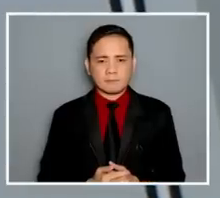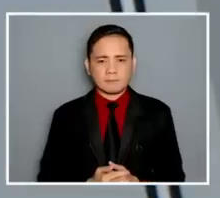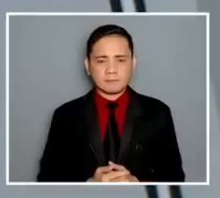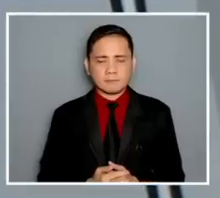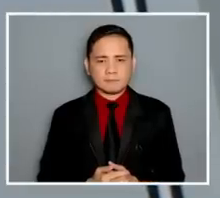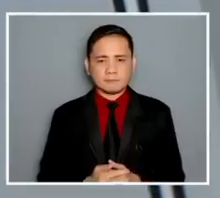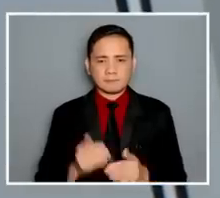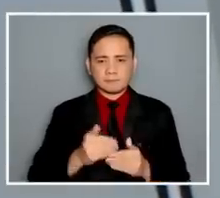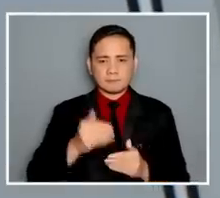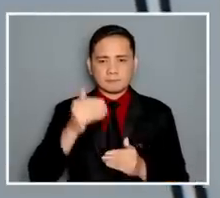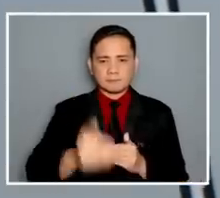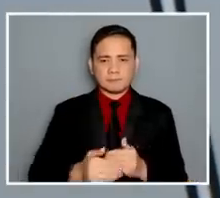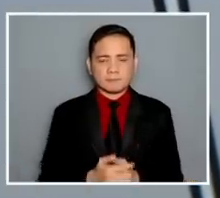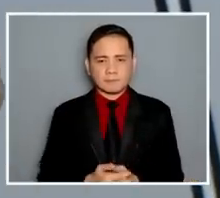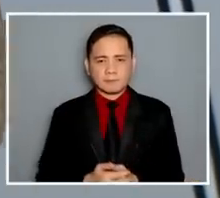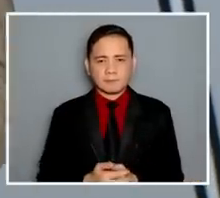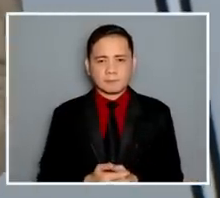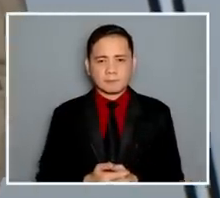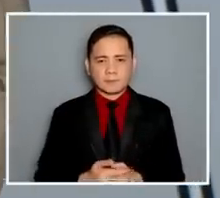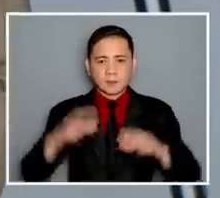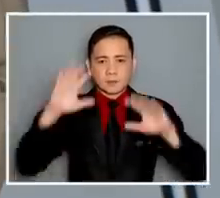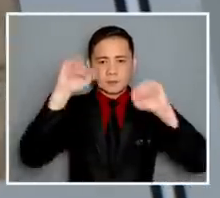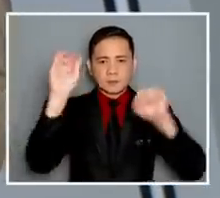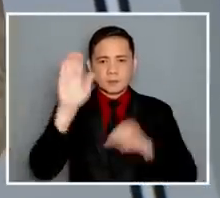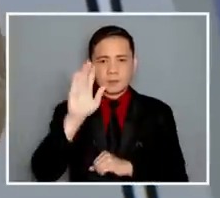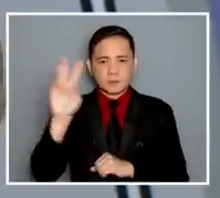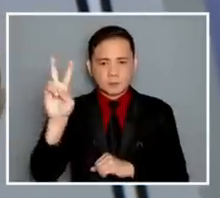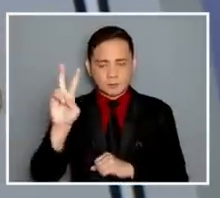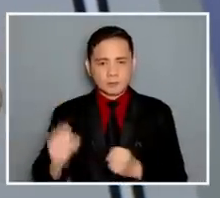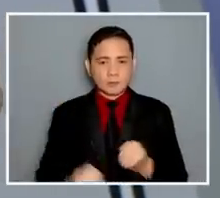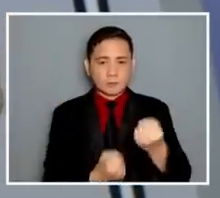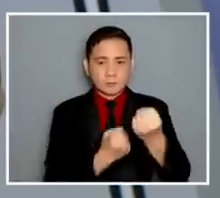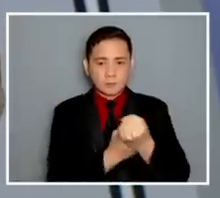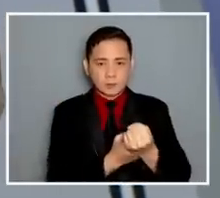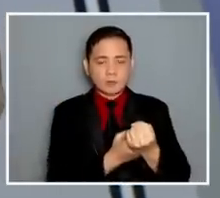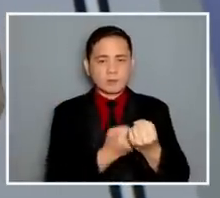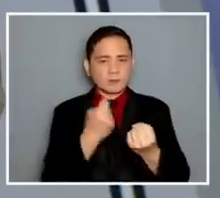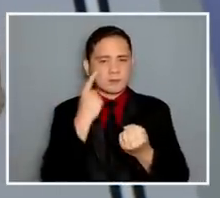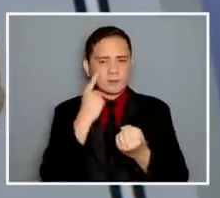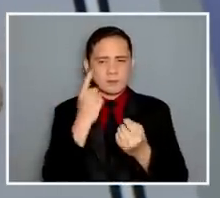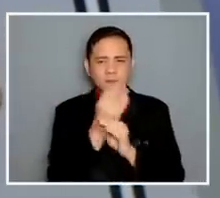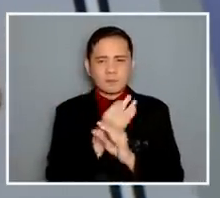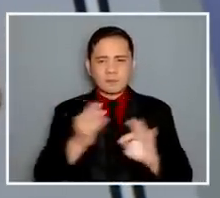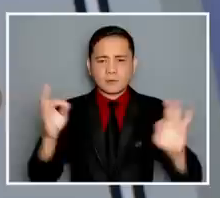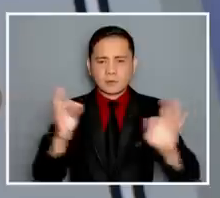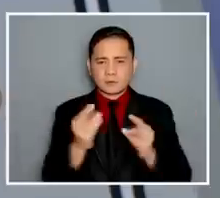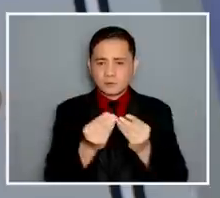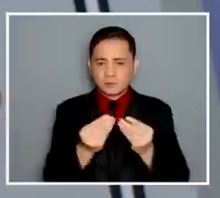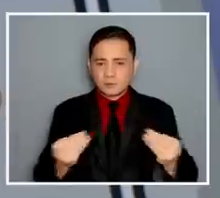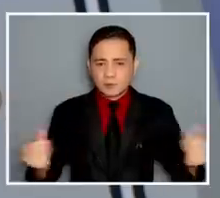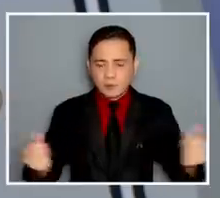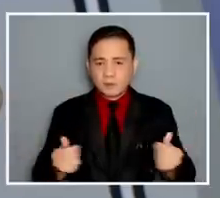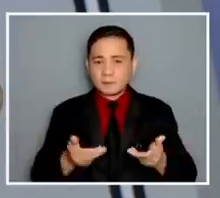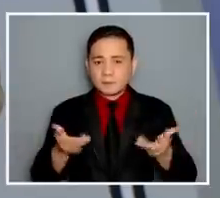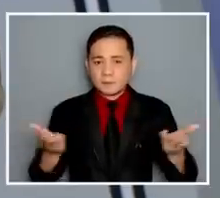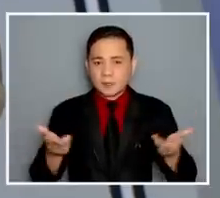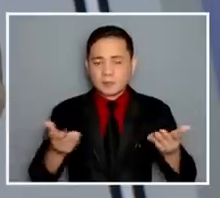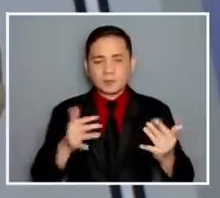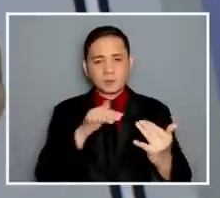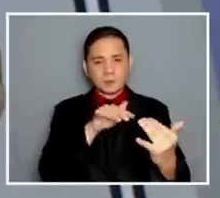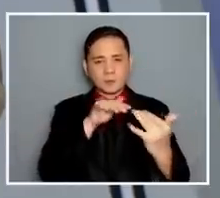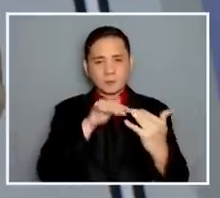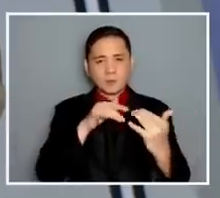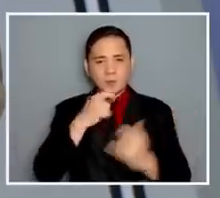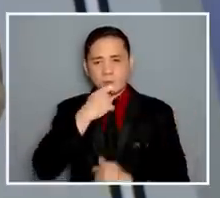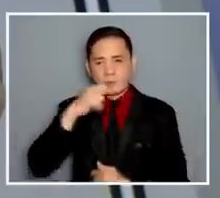Nagpahayag po naman ng suporta si Pangulong Ferdinand Marcos Jr. sa mapayapang resolusyon ng digmaan sa Ukraine.